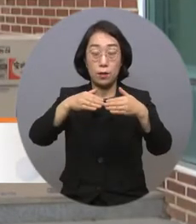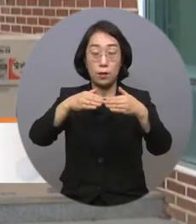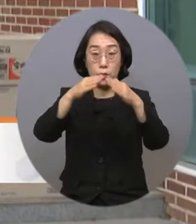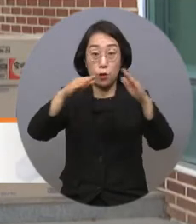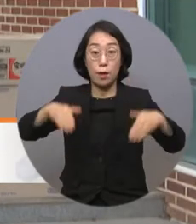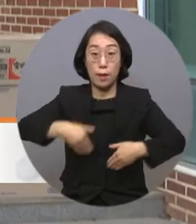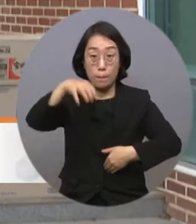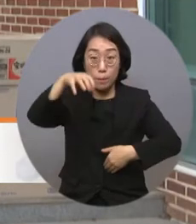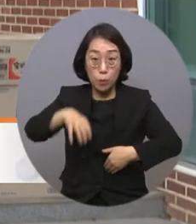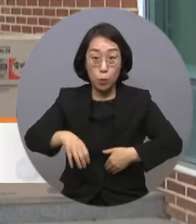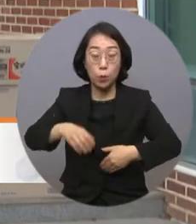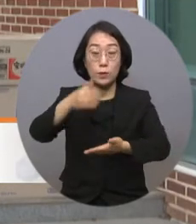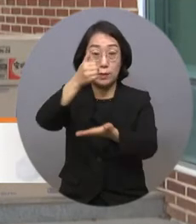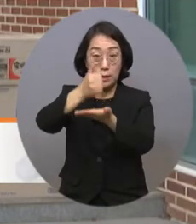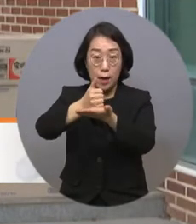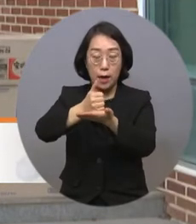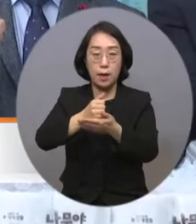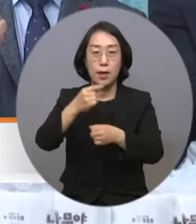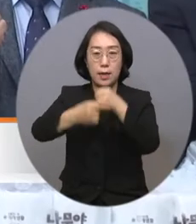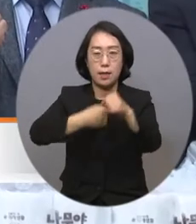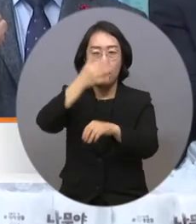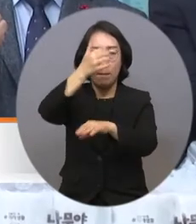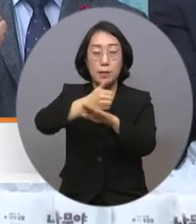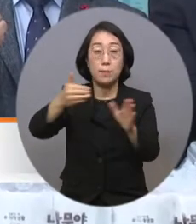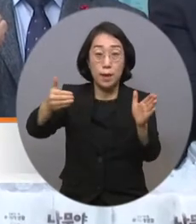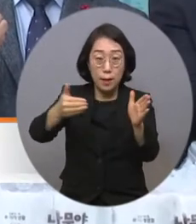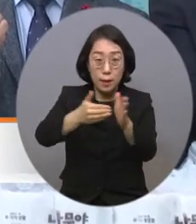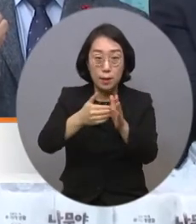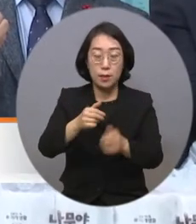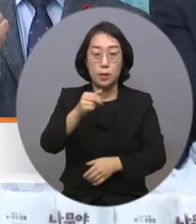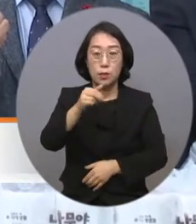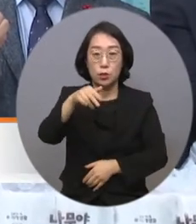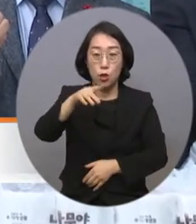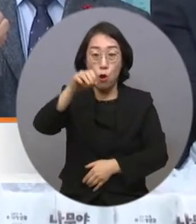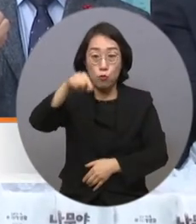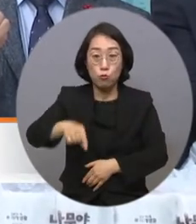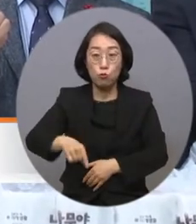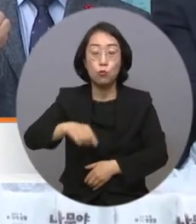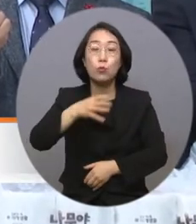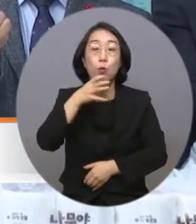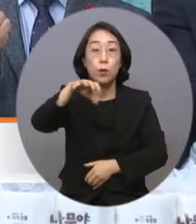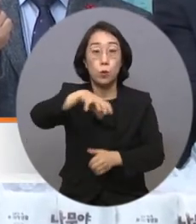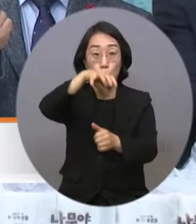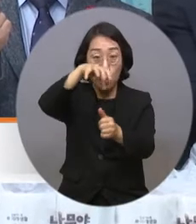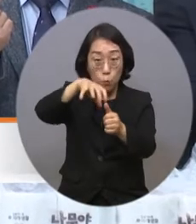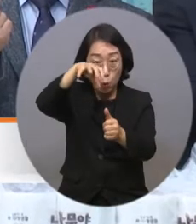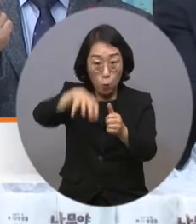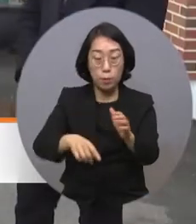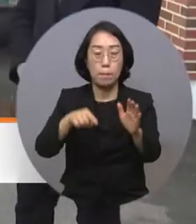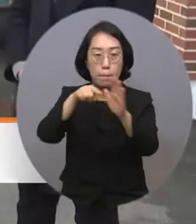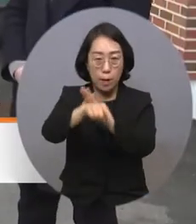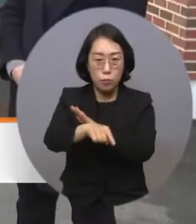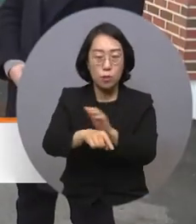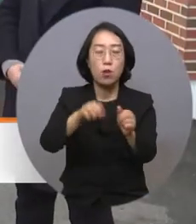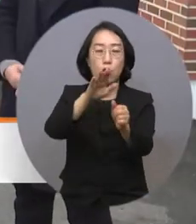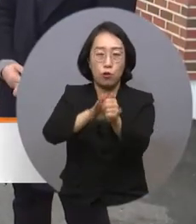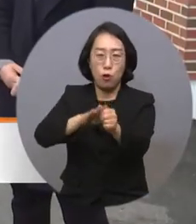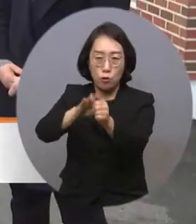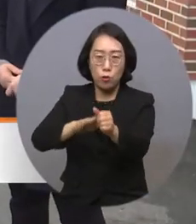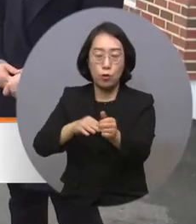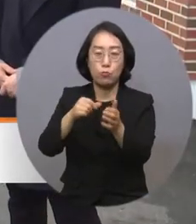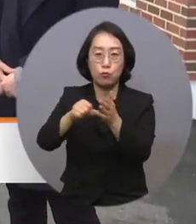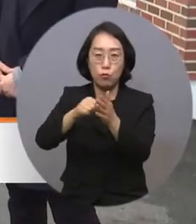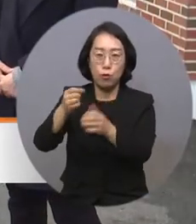지난달 30일 연말 연시를 맞아 영암군 정우 요양원을 방문해 이용자와 종사자들을 격려하고